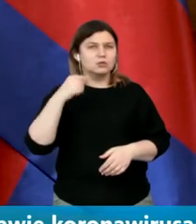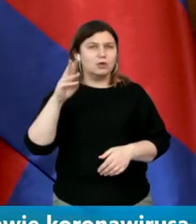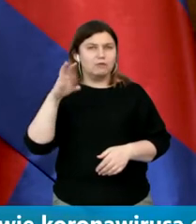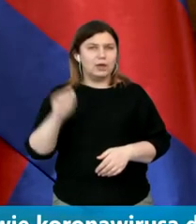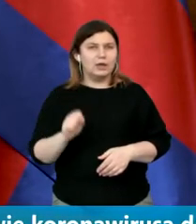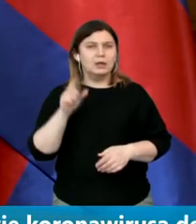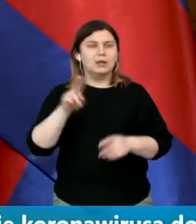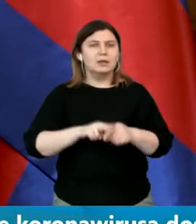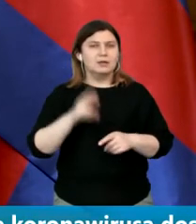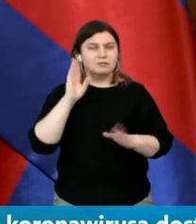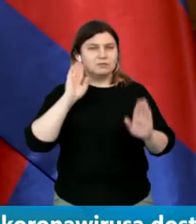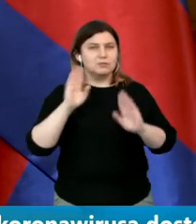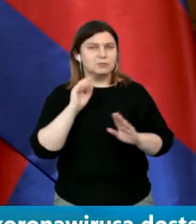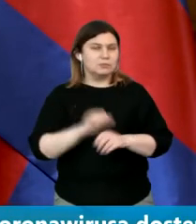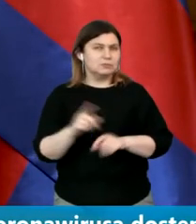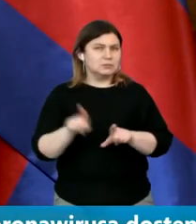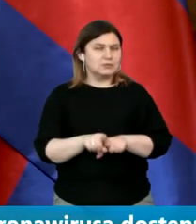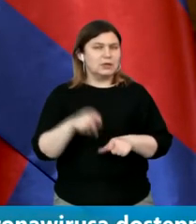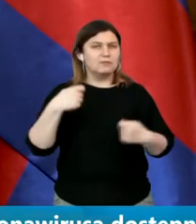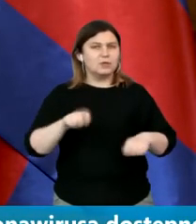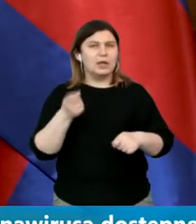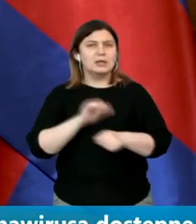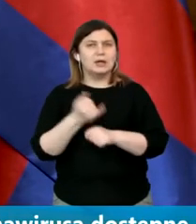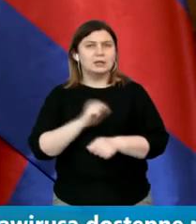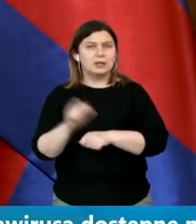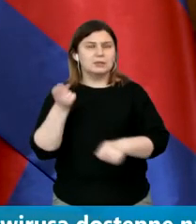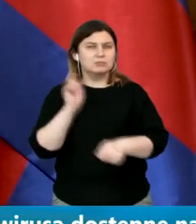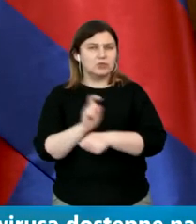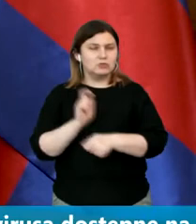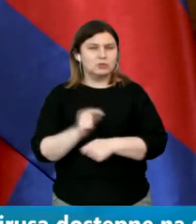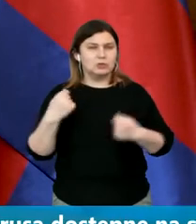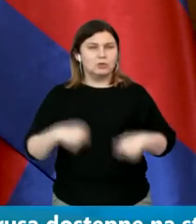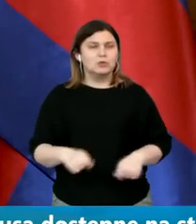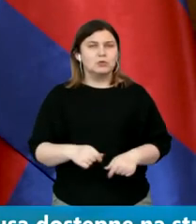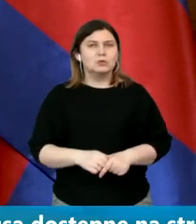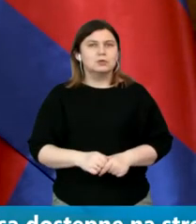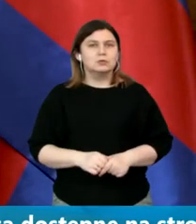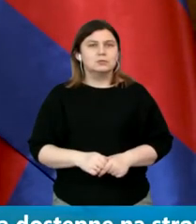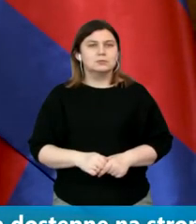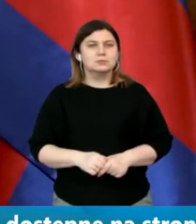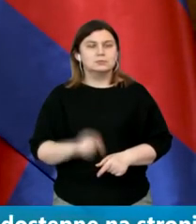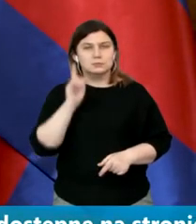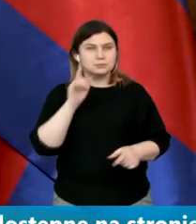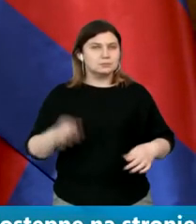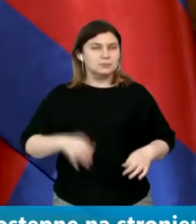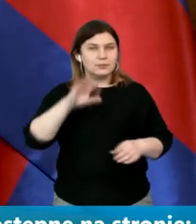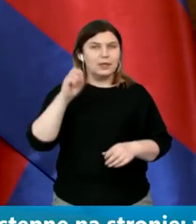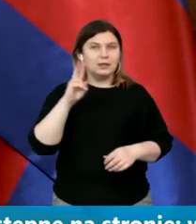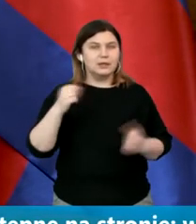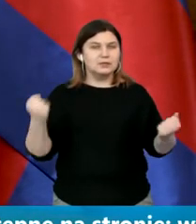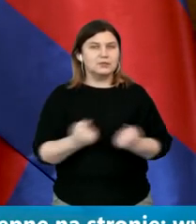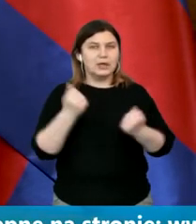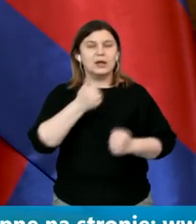w Szczecinie widać, jak wiele jest przeciwnych osób tej koncepcji. Panie Jacku, staramy się dbać o